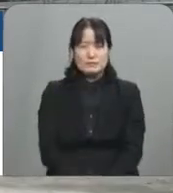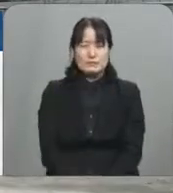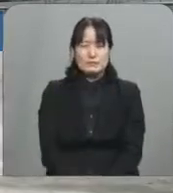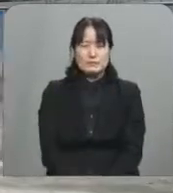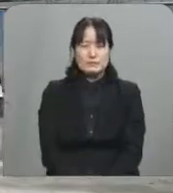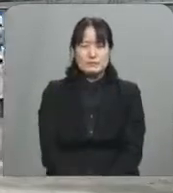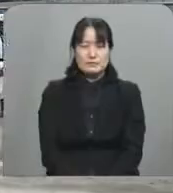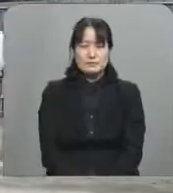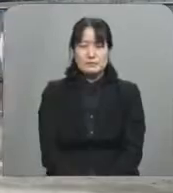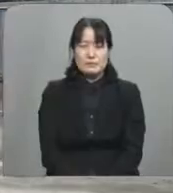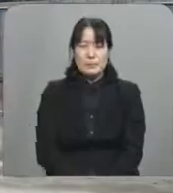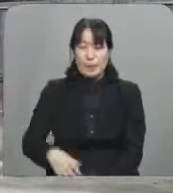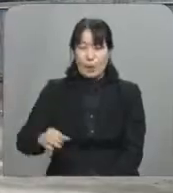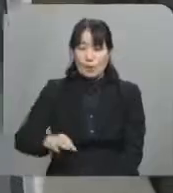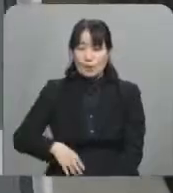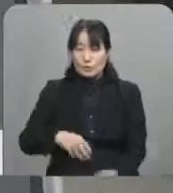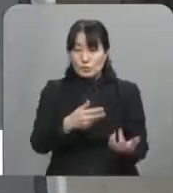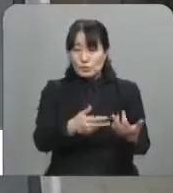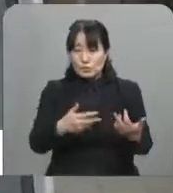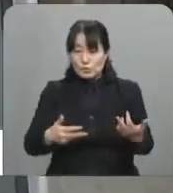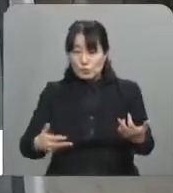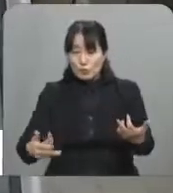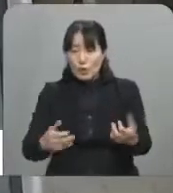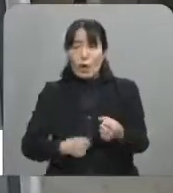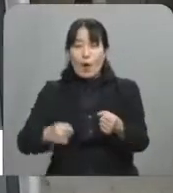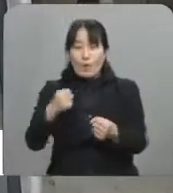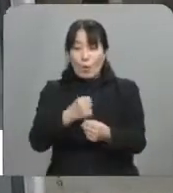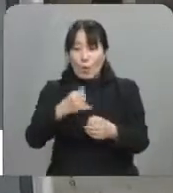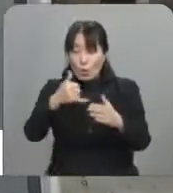않습니다. 원주 단개천 생태하천